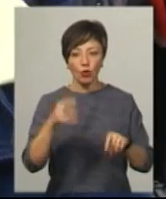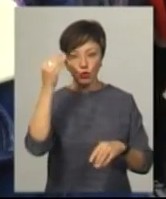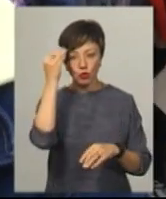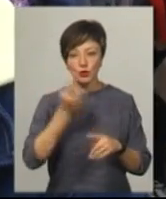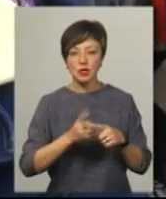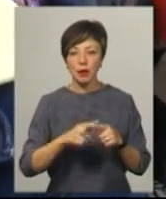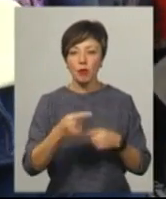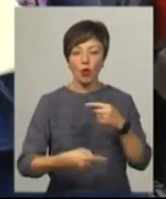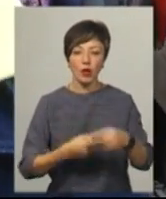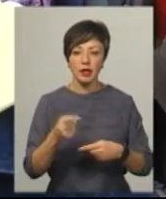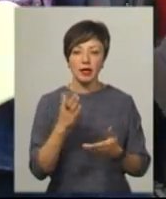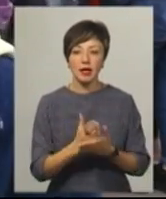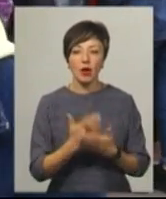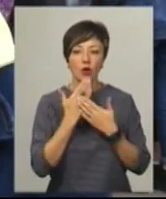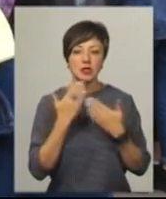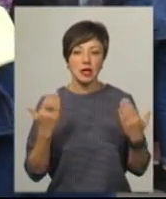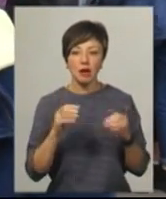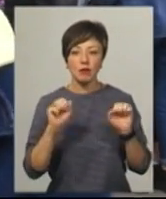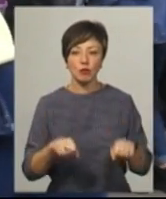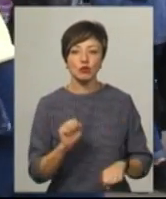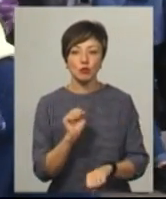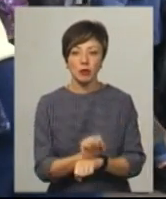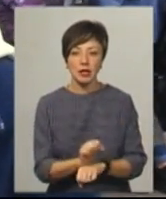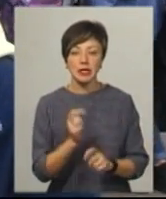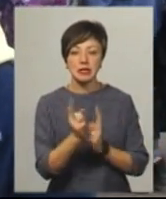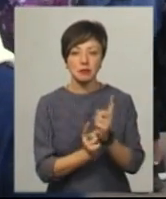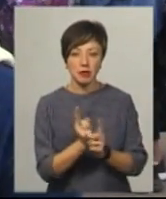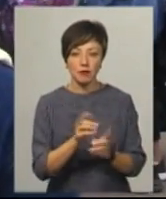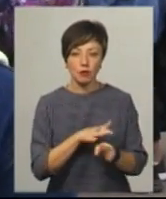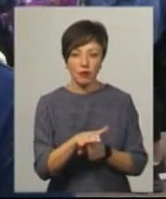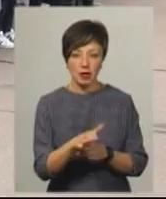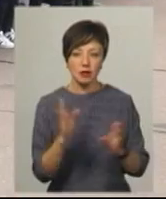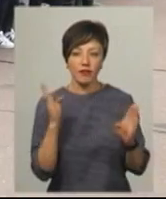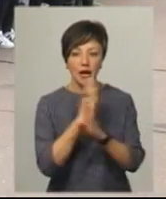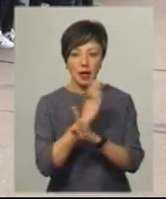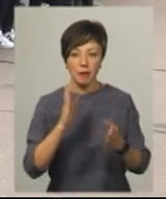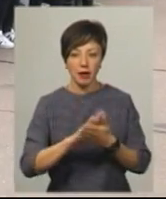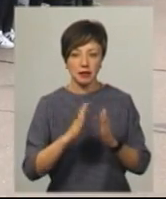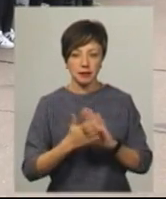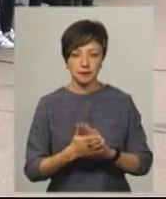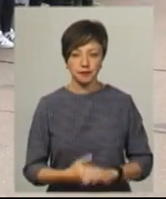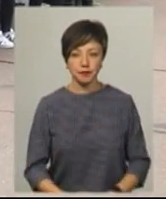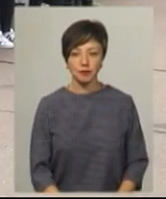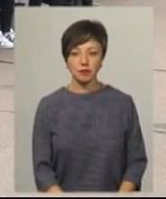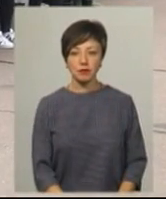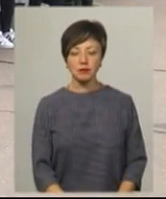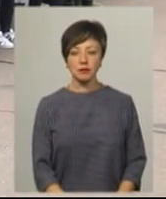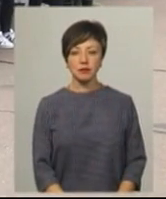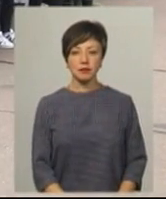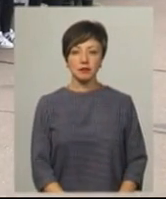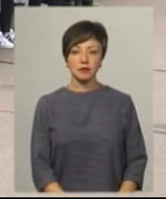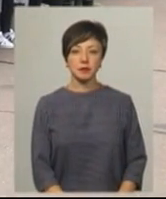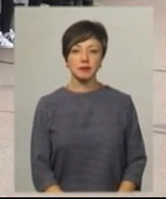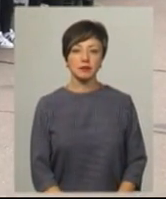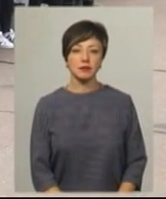це покоління, воно є останнім, яке може зупинити ті зміни, які відбуваються у кліматі. Анастасія Збродова, Дем'ян Цегольник. Новини на